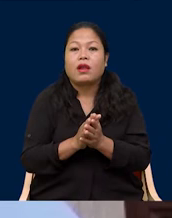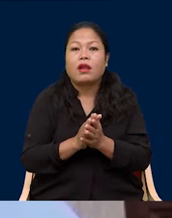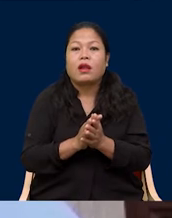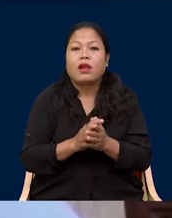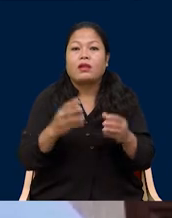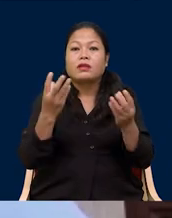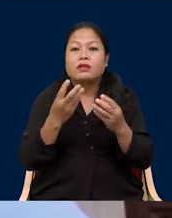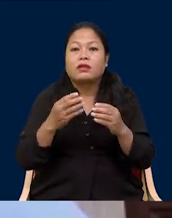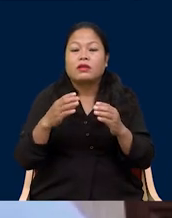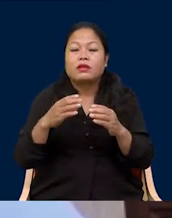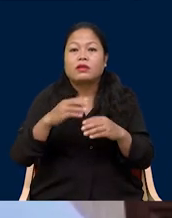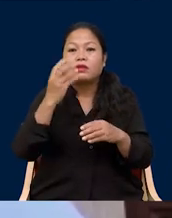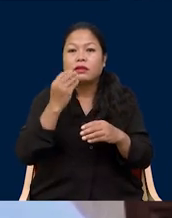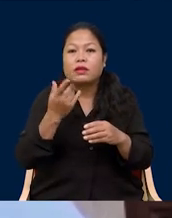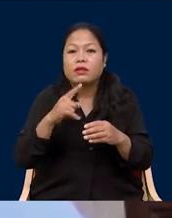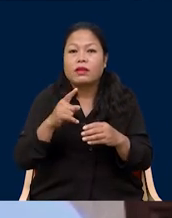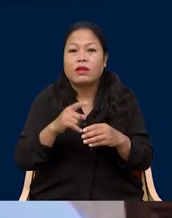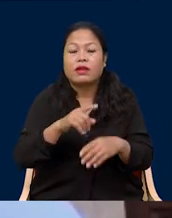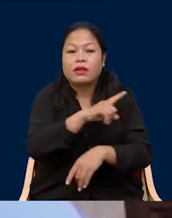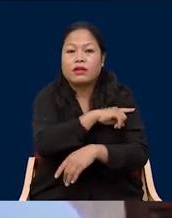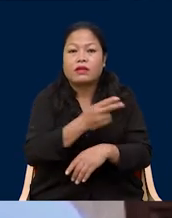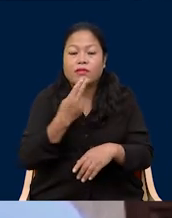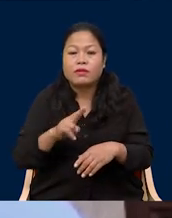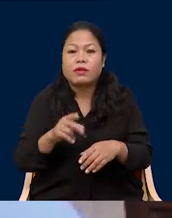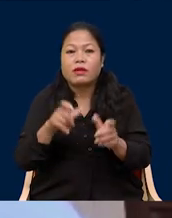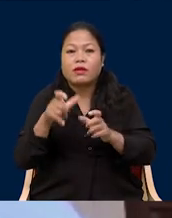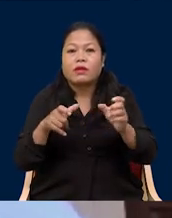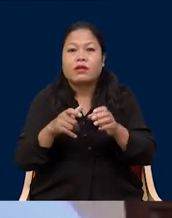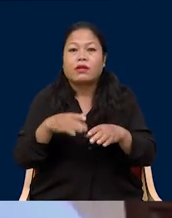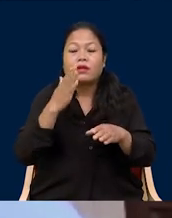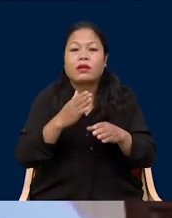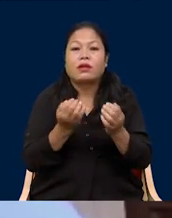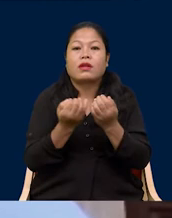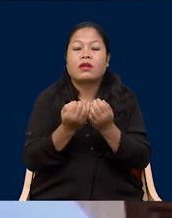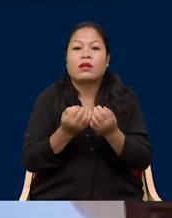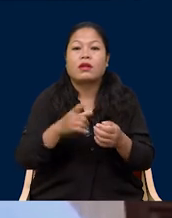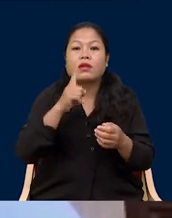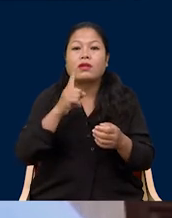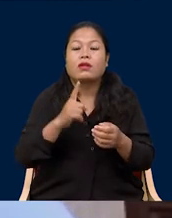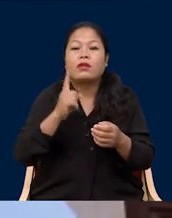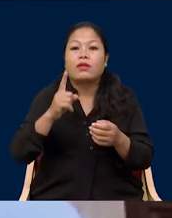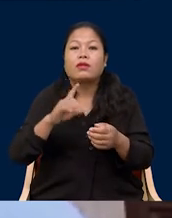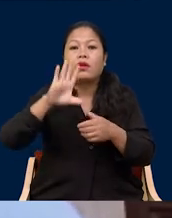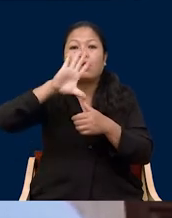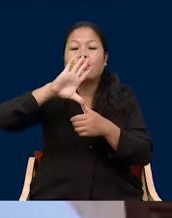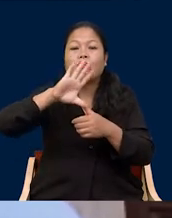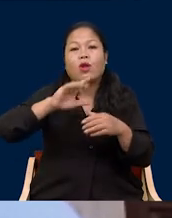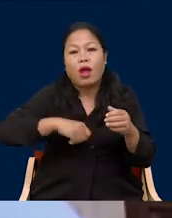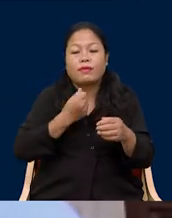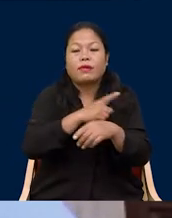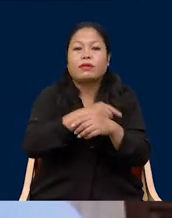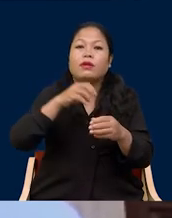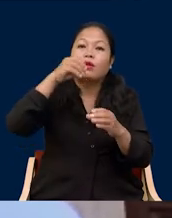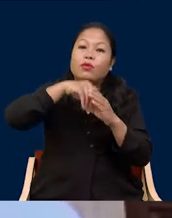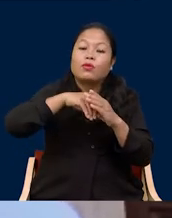सकिन्छ भन्दाखेरि सानोतिनो भनौँ न तपाईँले इन्डिभिजुअल रूपमा अथवा व्यक्तिगत रूपमा चाहिँ तपाईँले के गर्न सकिन्छ भने एउटा दुईवटा रुखहरू कतै रोप्न सक्यो भने